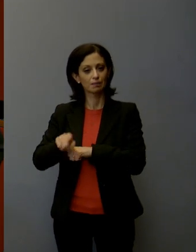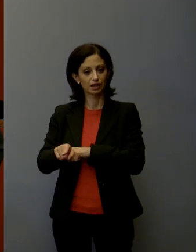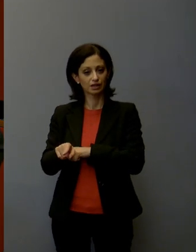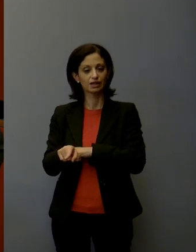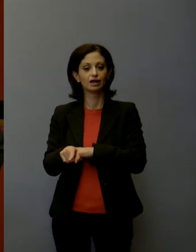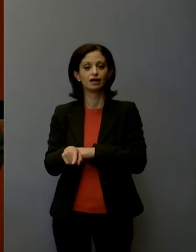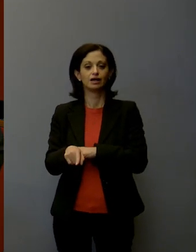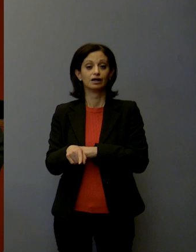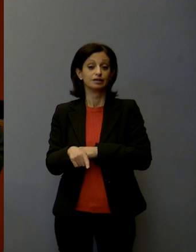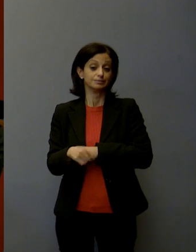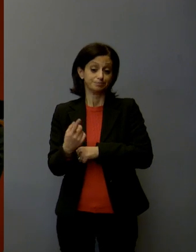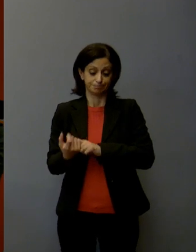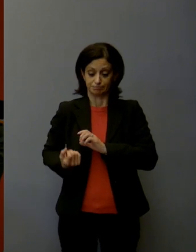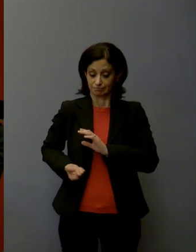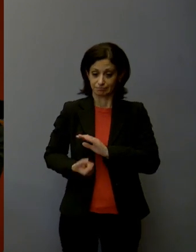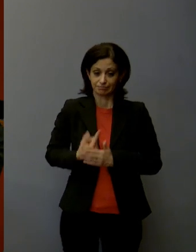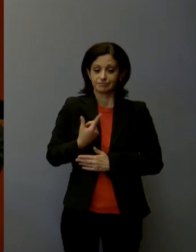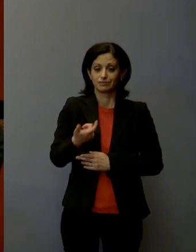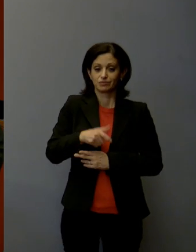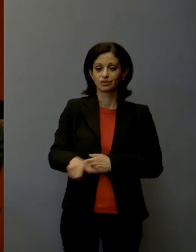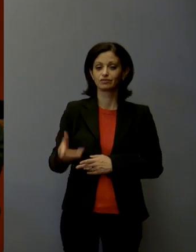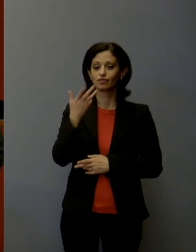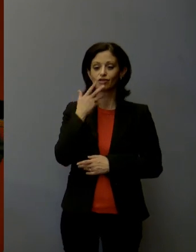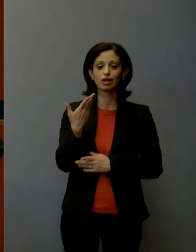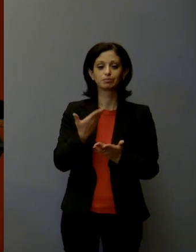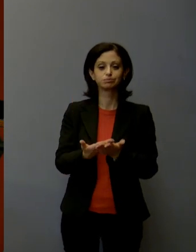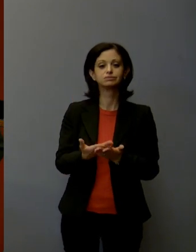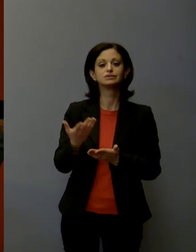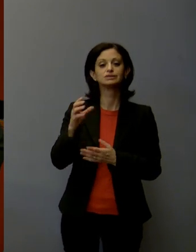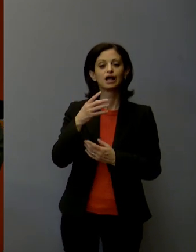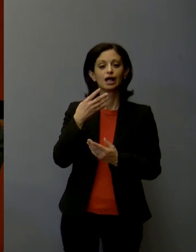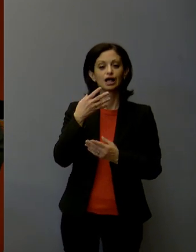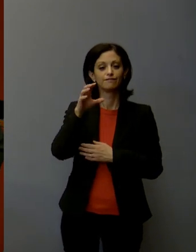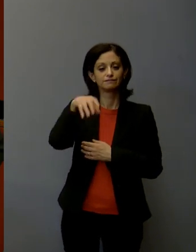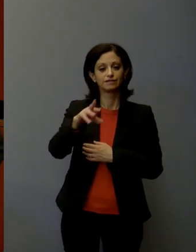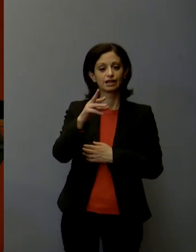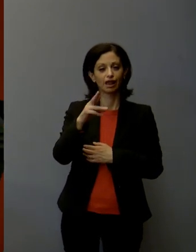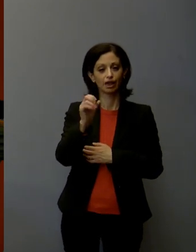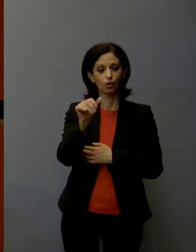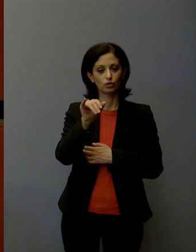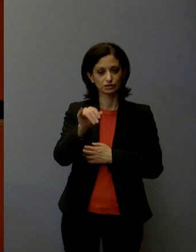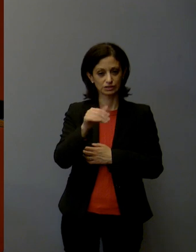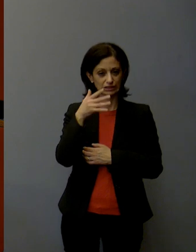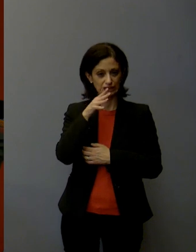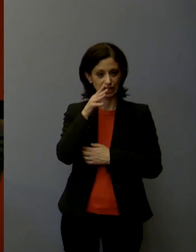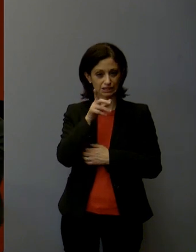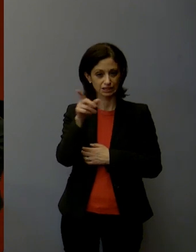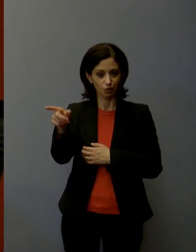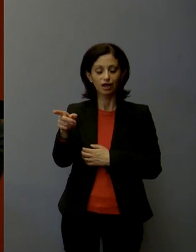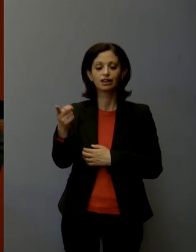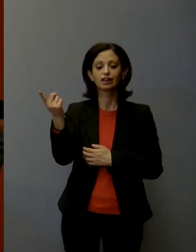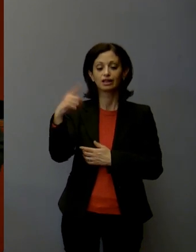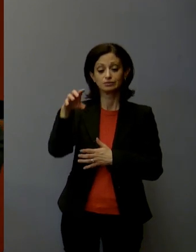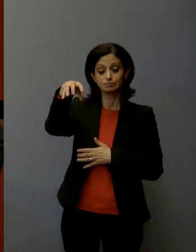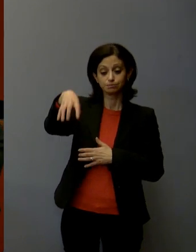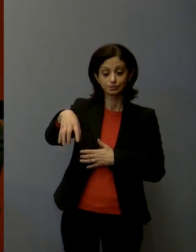nasce da una proposta di riqualificare Villa Rossi a Sestri Ponente come luogo che possa trovare una nuova funzionalità